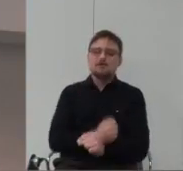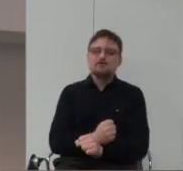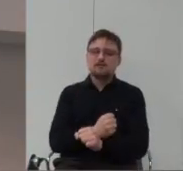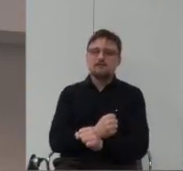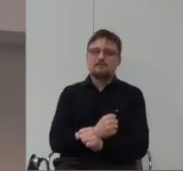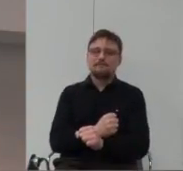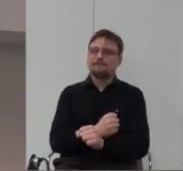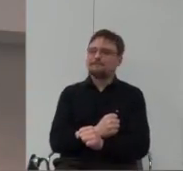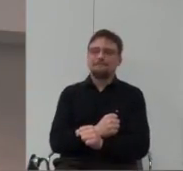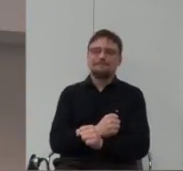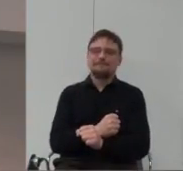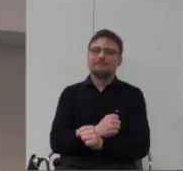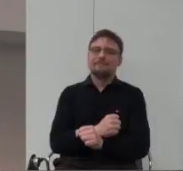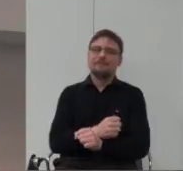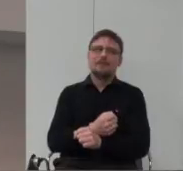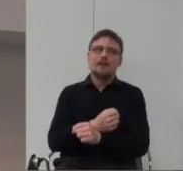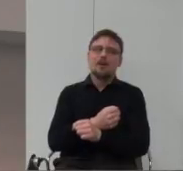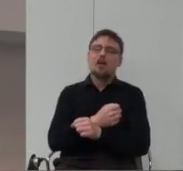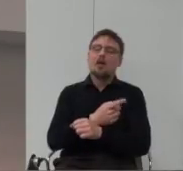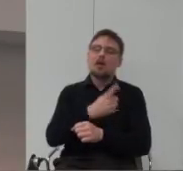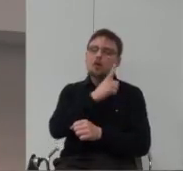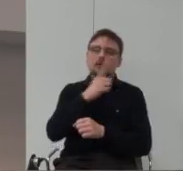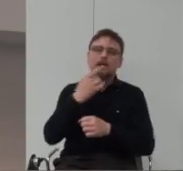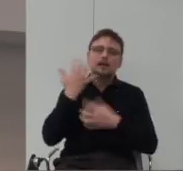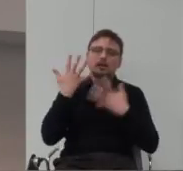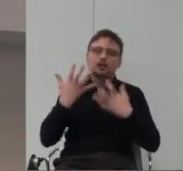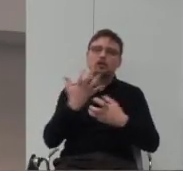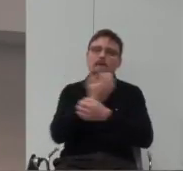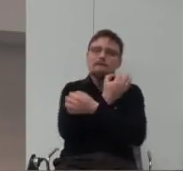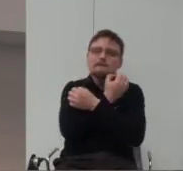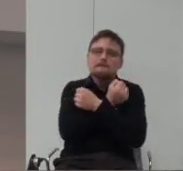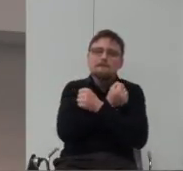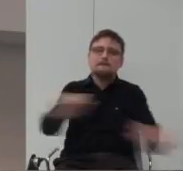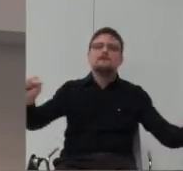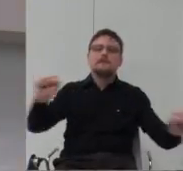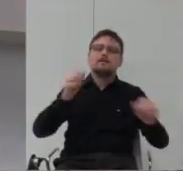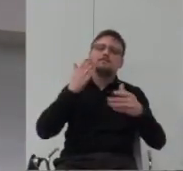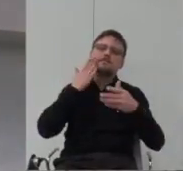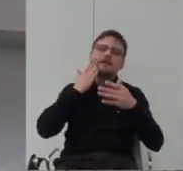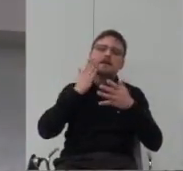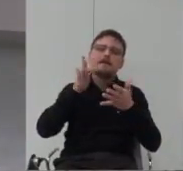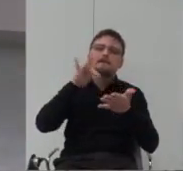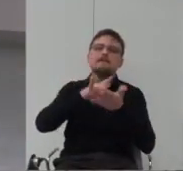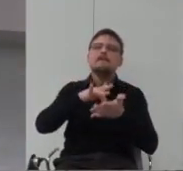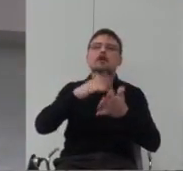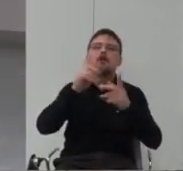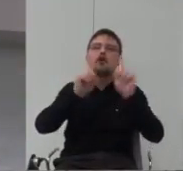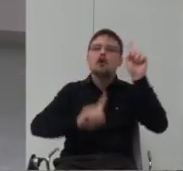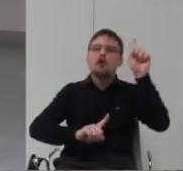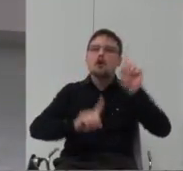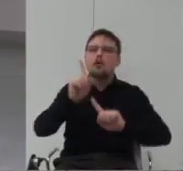czy to czasami odczytywanego przez ludzi jako niewolnictwo nawet i